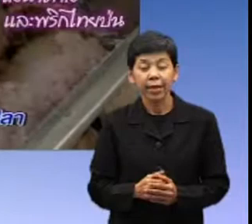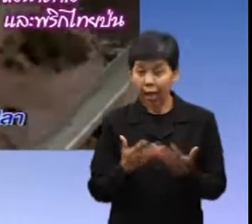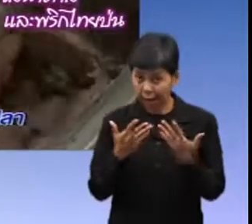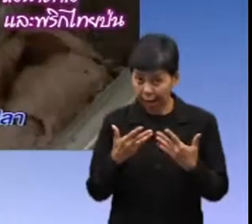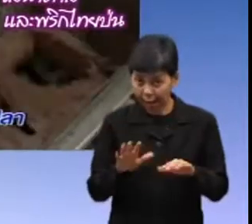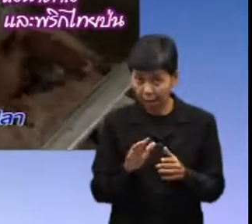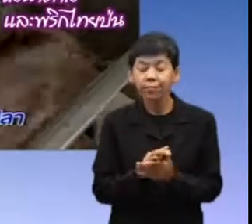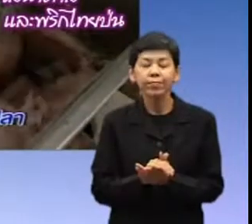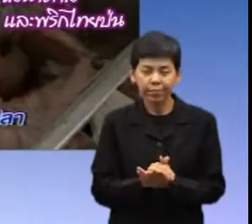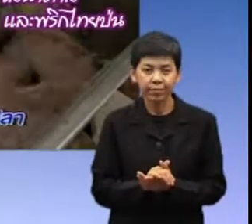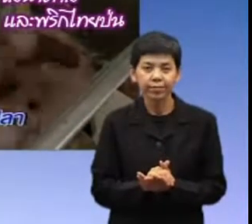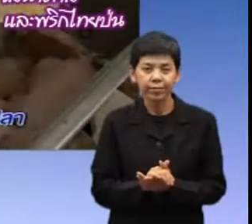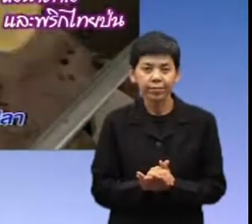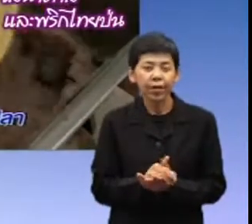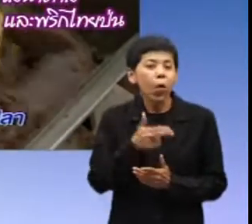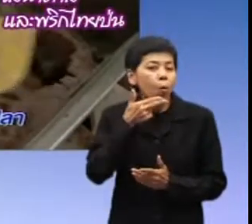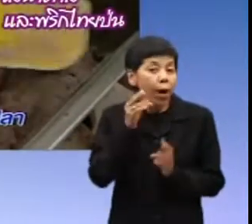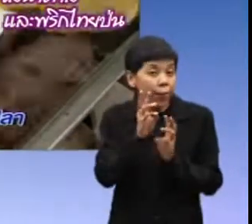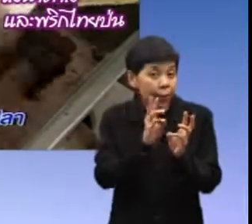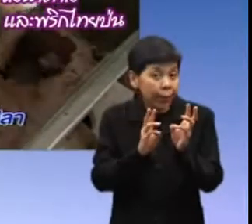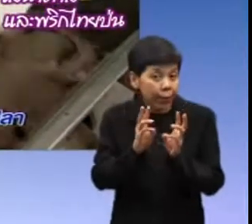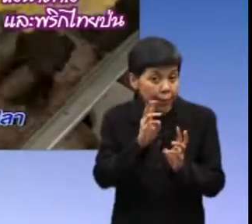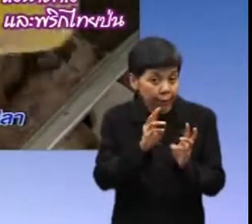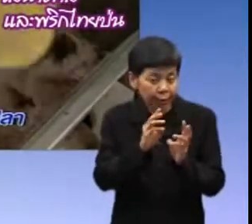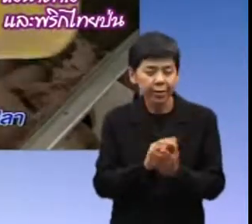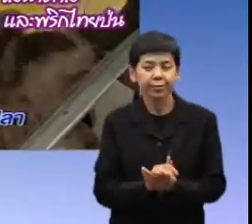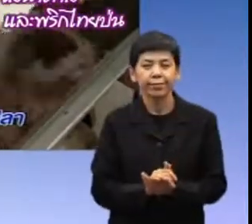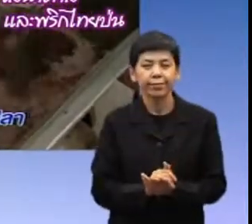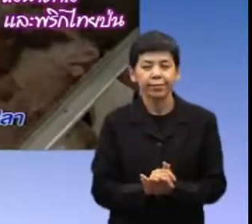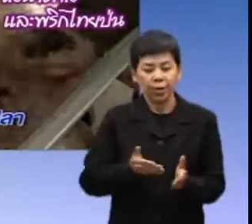ขั้นตอนต่อไปนะคะให้ใส่น้ำตาล